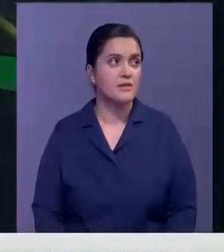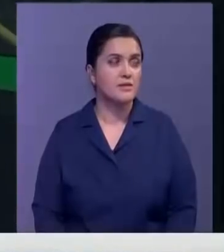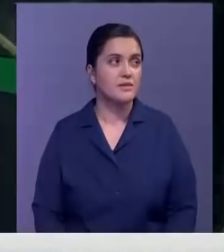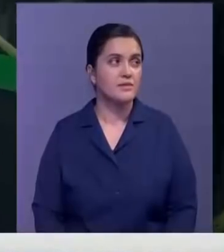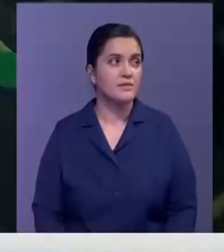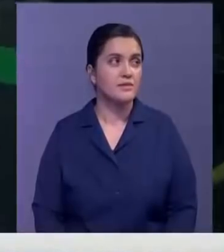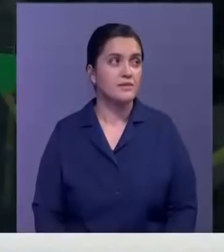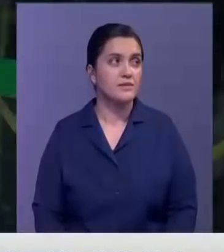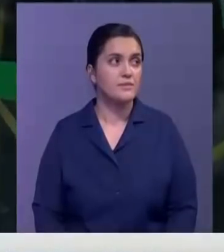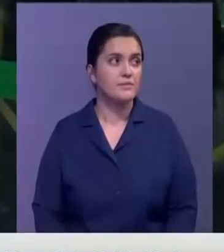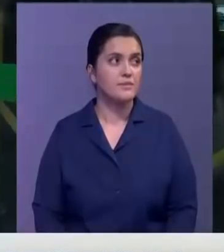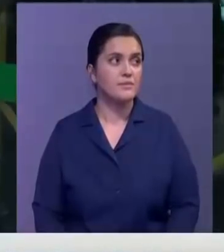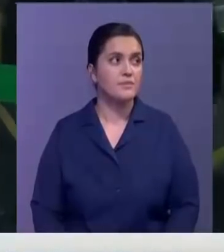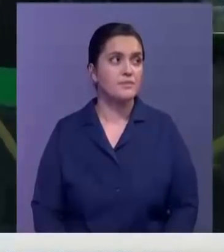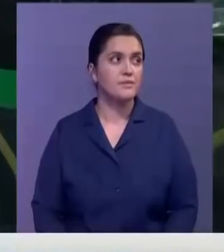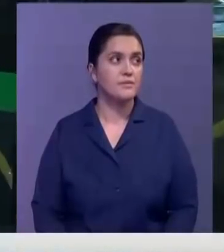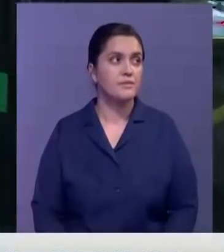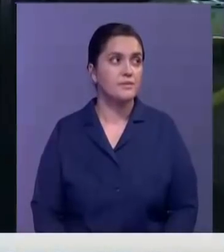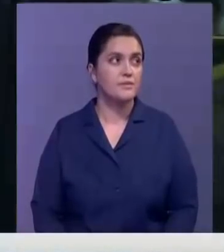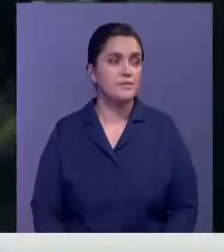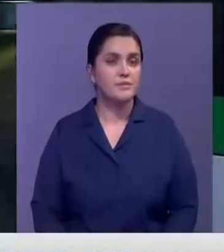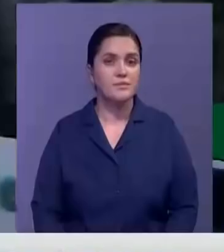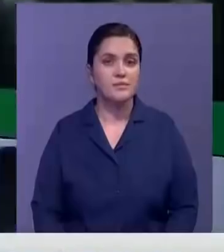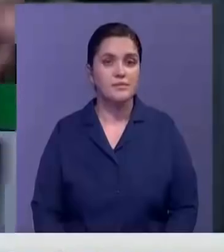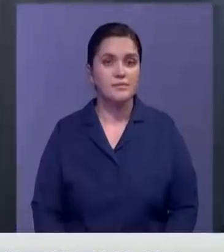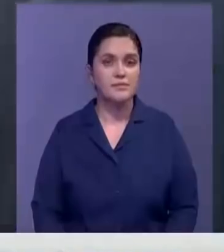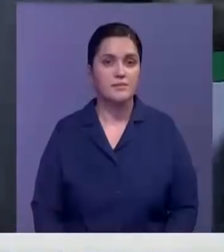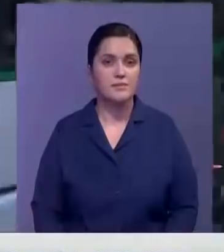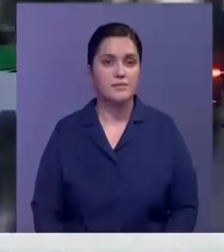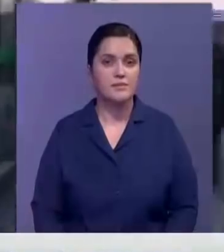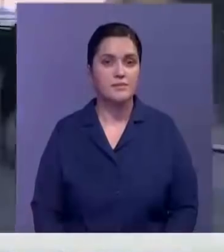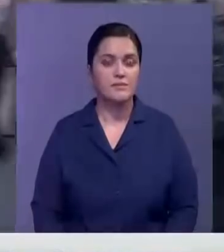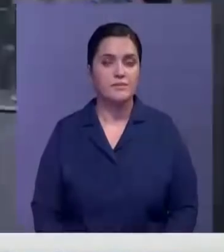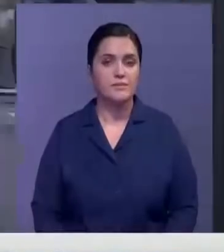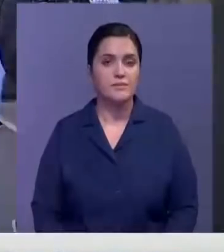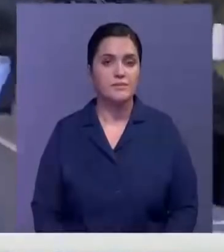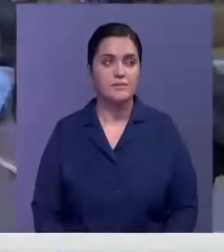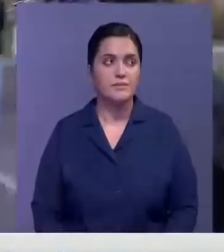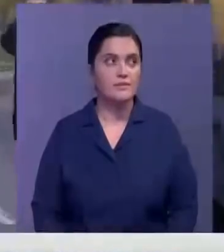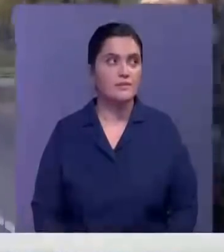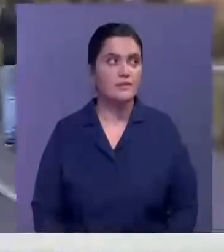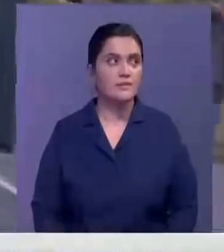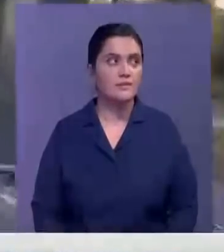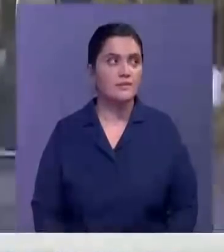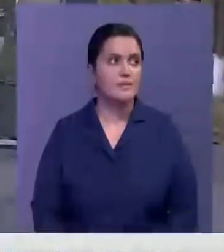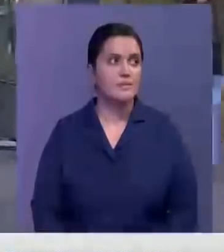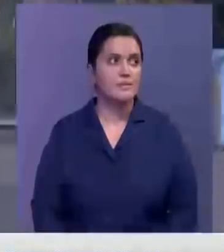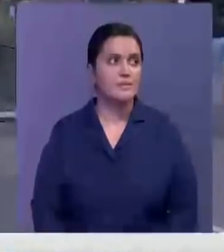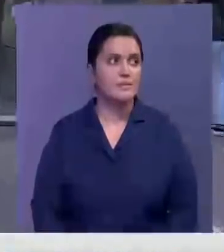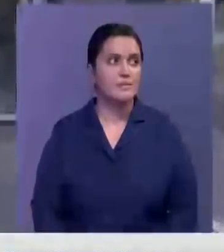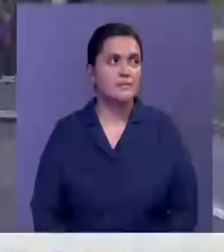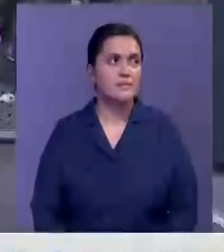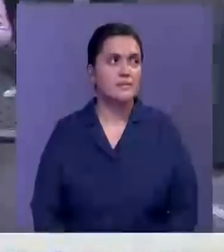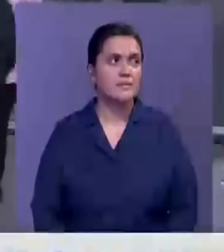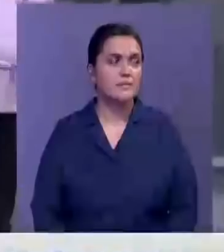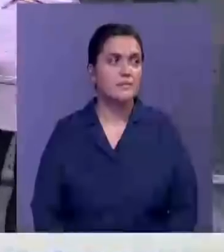но двери не открываются, открывается только передняя дверь. Давайте туда и пройдем, посмотрим, какие есть ограничения. Вообще, вроде